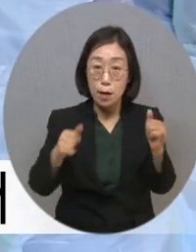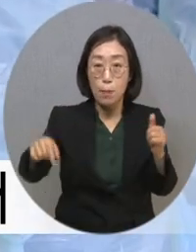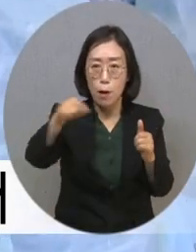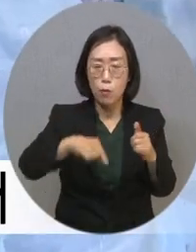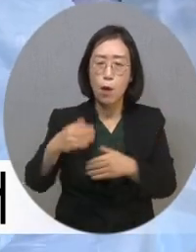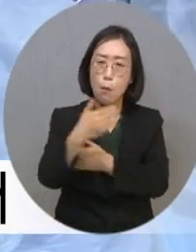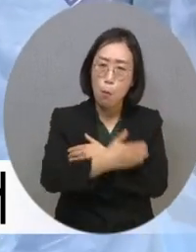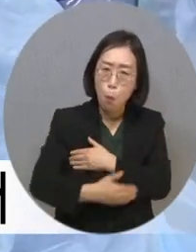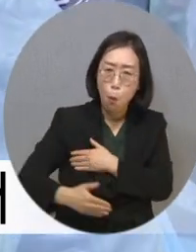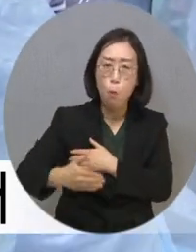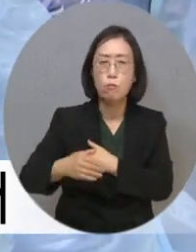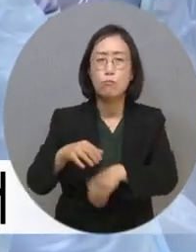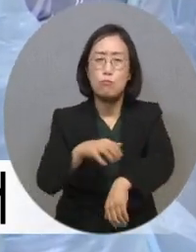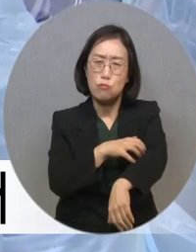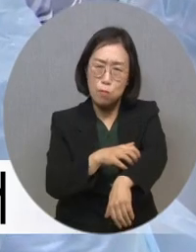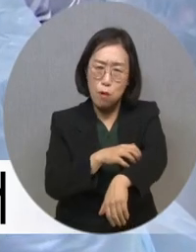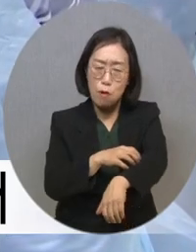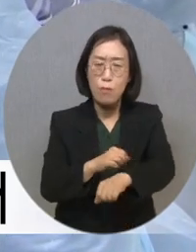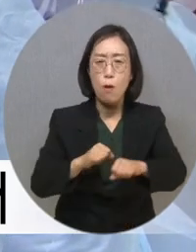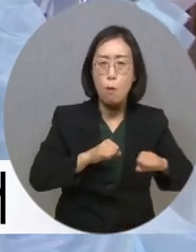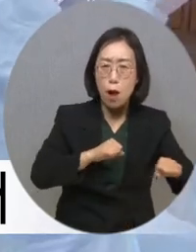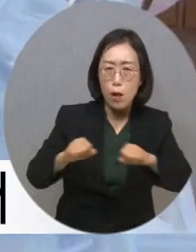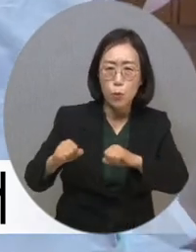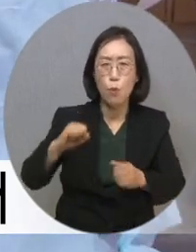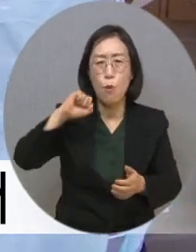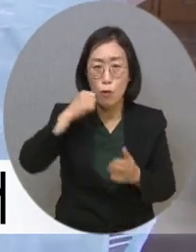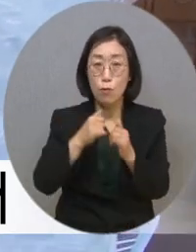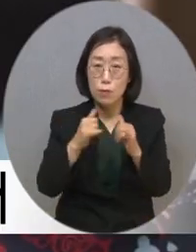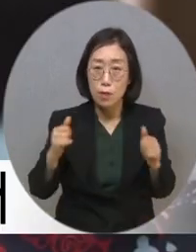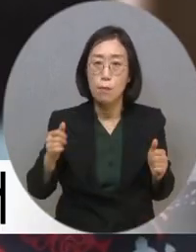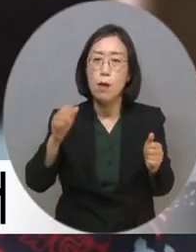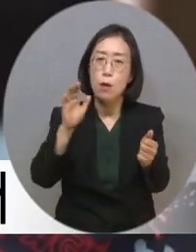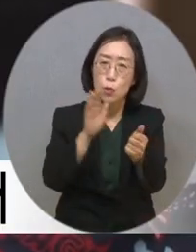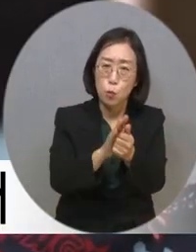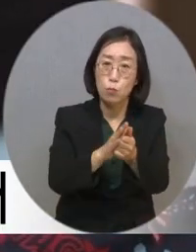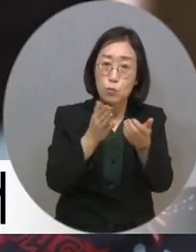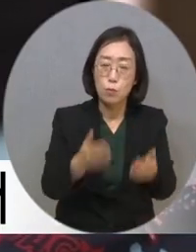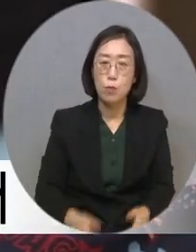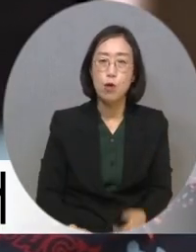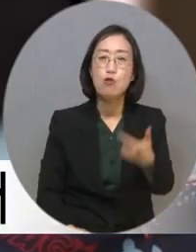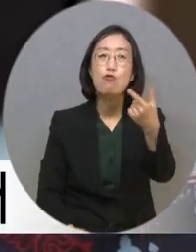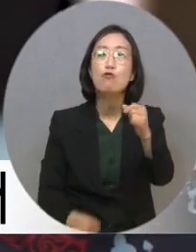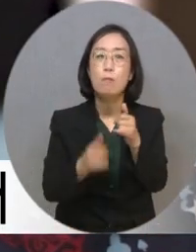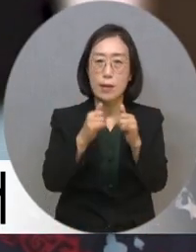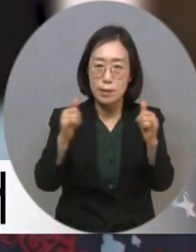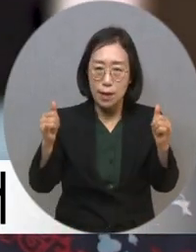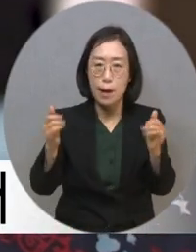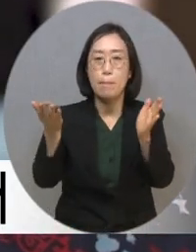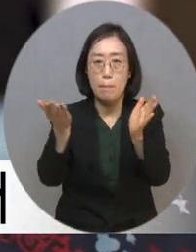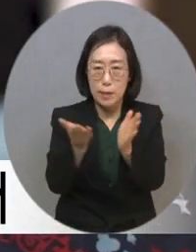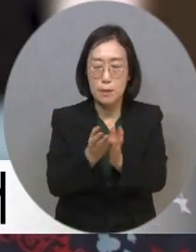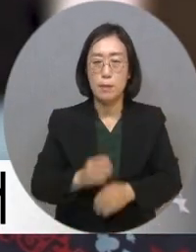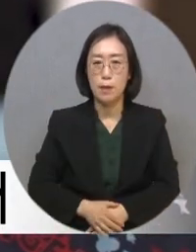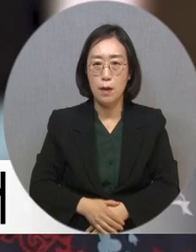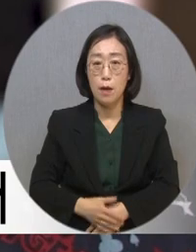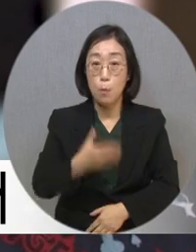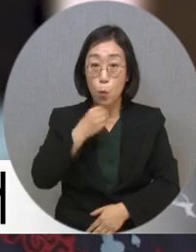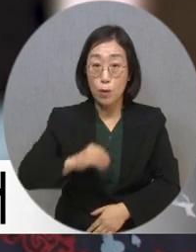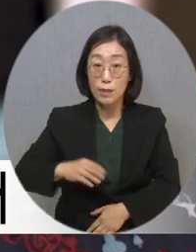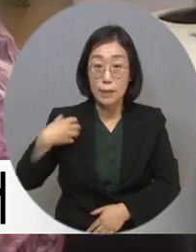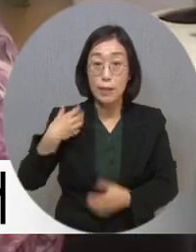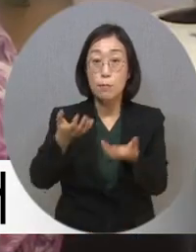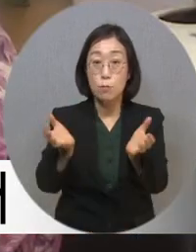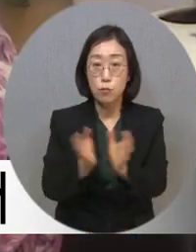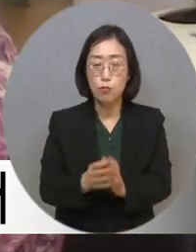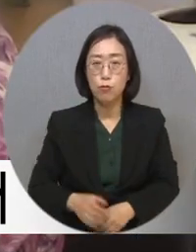신체 제약으로 거동이 불편해 일상생활에 지원 필요가 큰 어르신 6만 명이 해당합니다. 복지부는 월